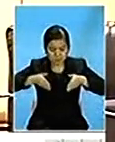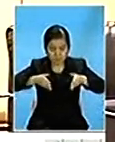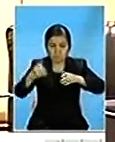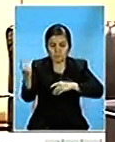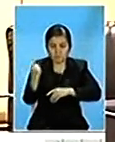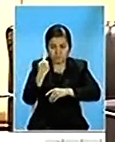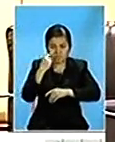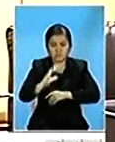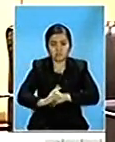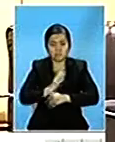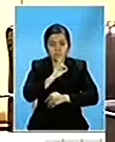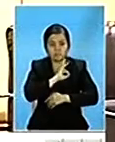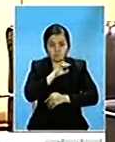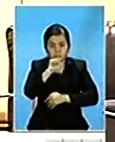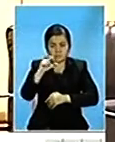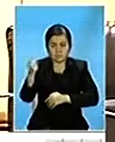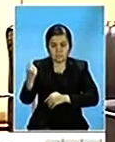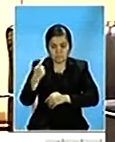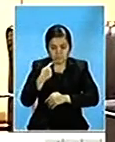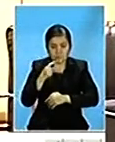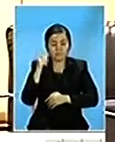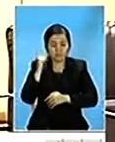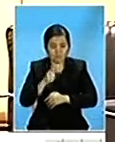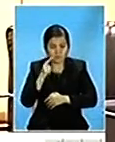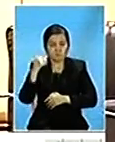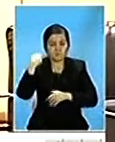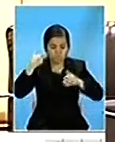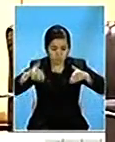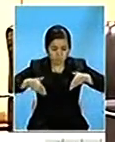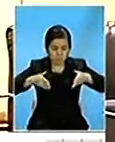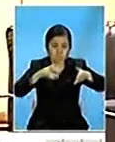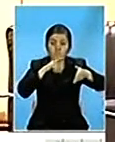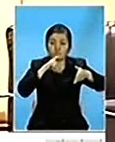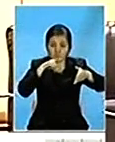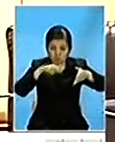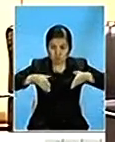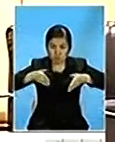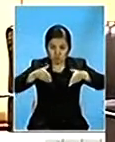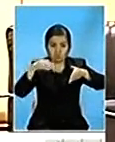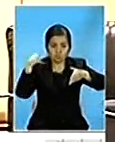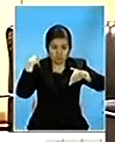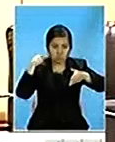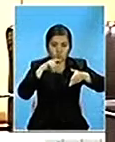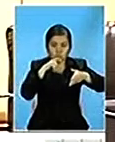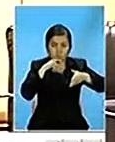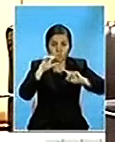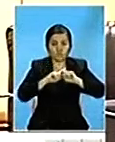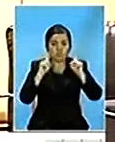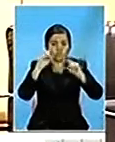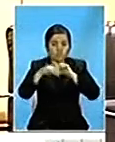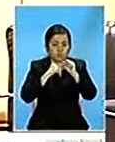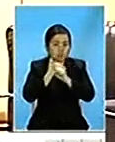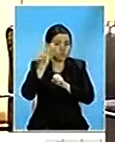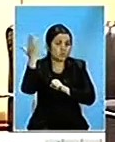ชิกผู้มีเกียรติได้กล่าวถึงนั้นความจริงมีถนนอยู่แต่ว่าปรากฏว่าขณะปีที่แล้วมาเนี่ย